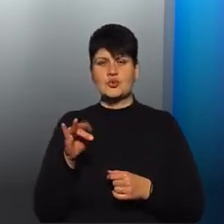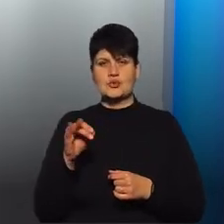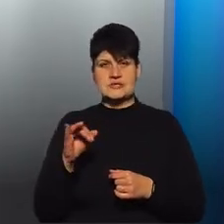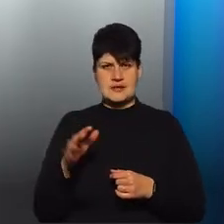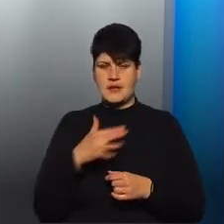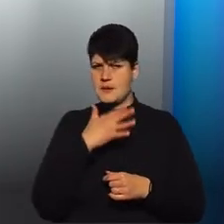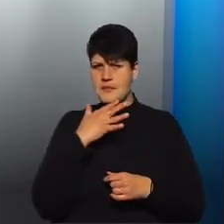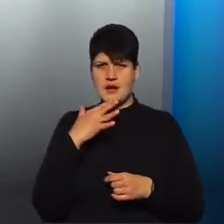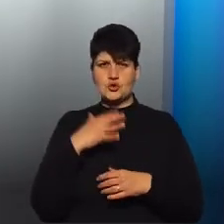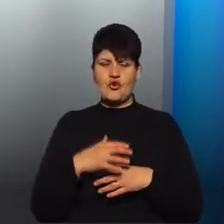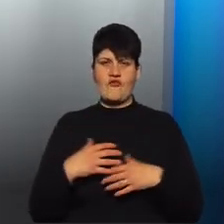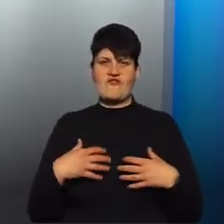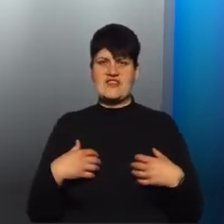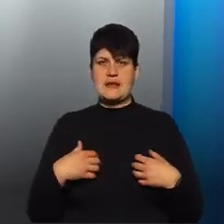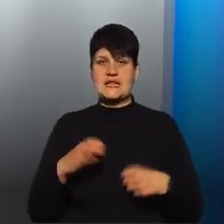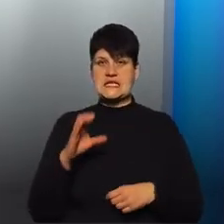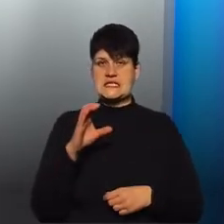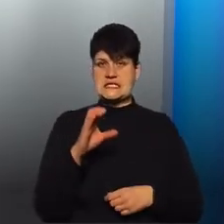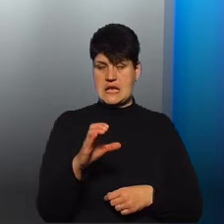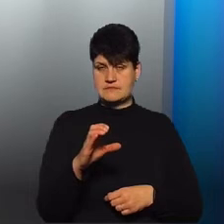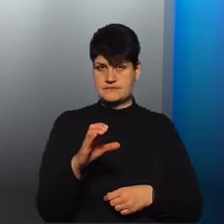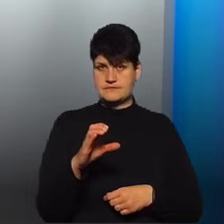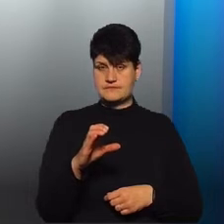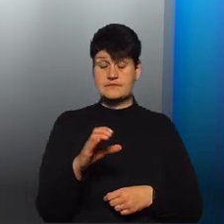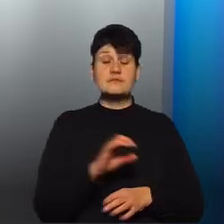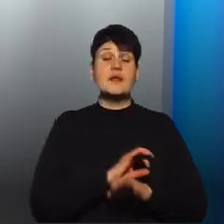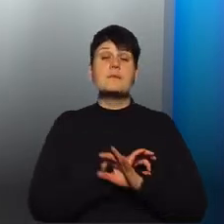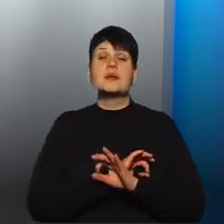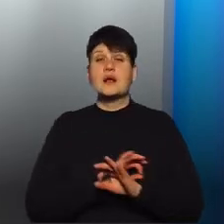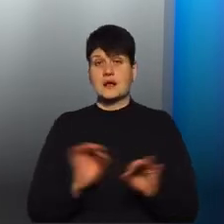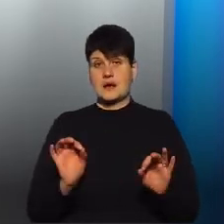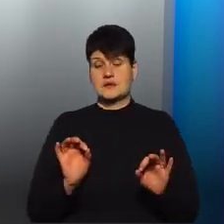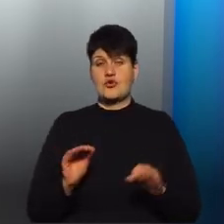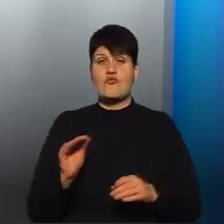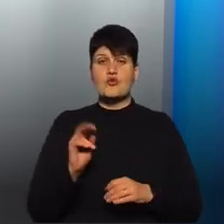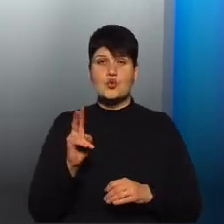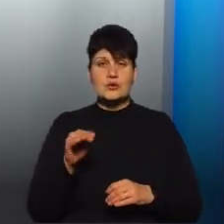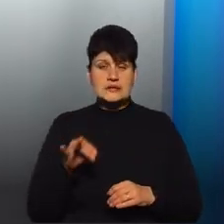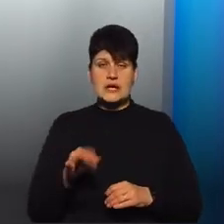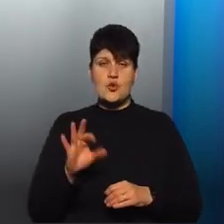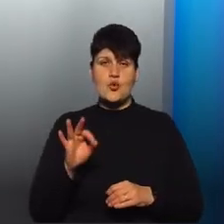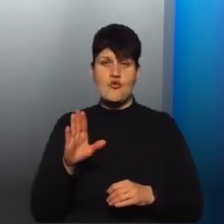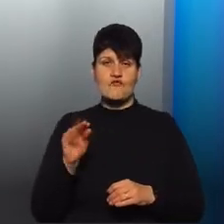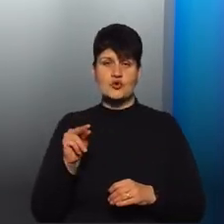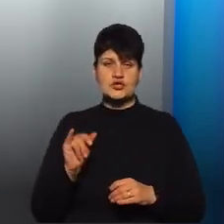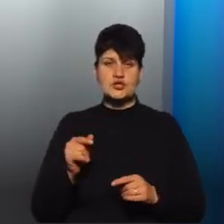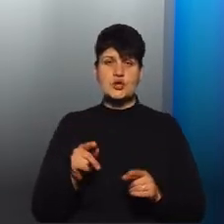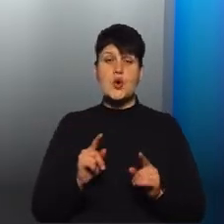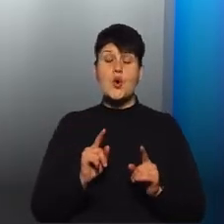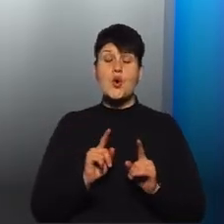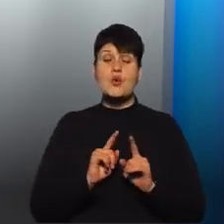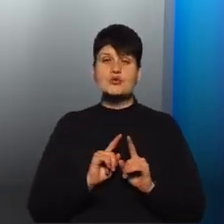так? Прекрасно. Тобто фрукти, всі овочі, особливо посезонні, так?